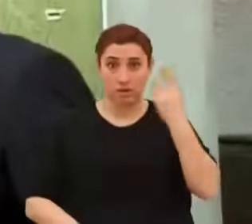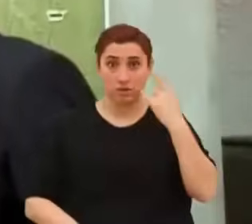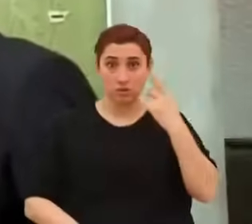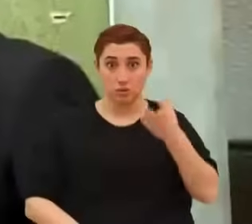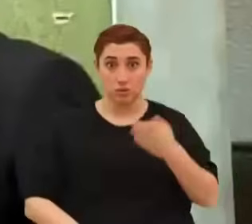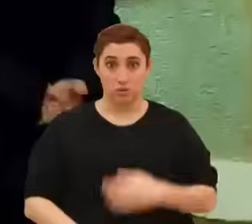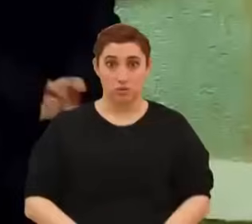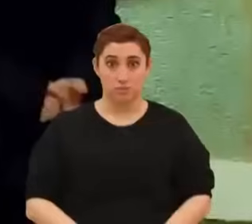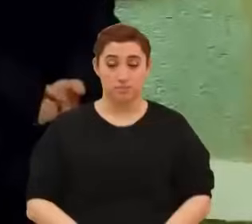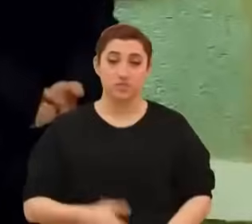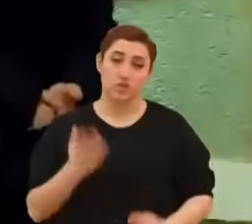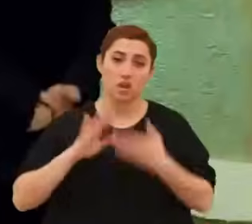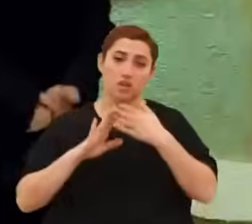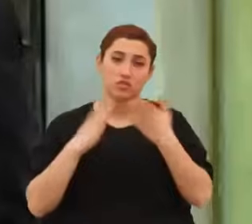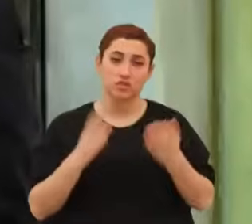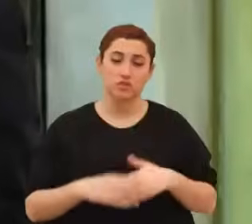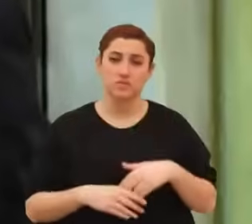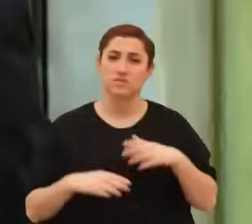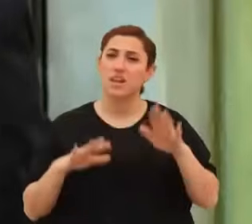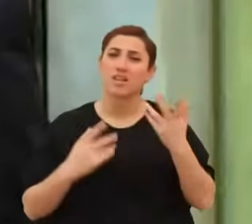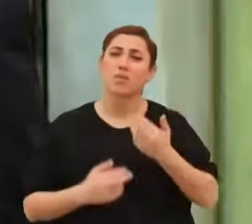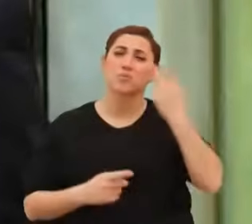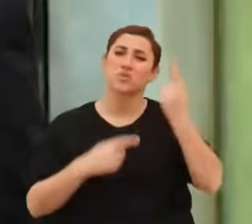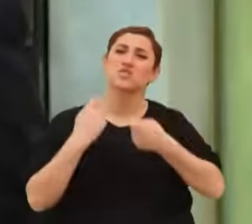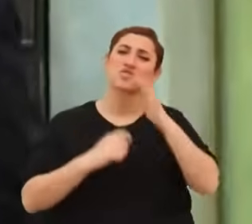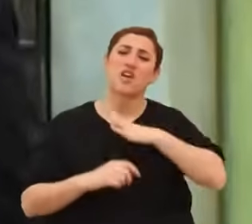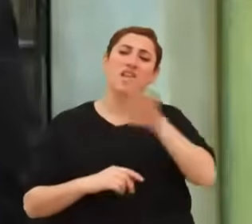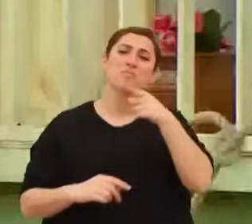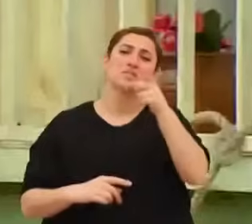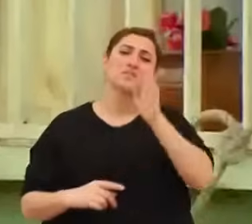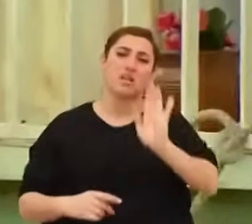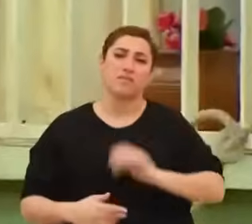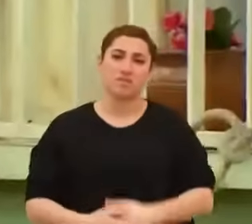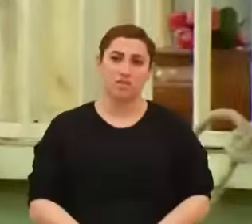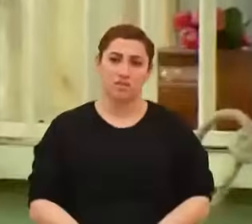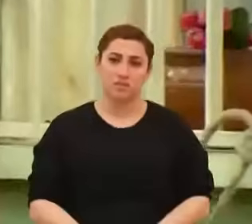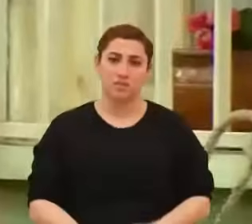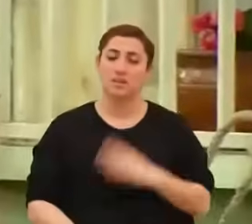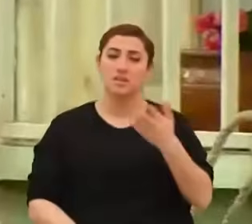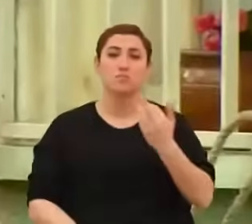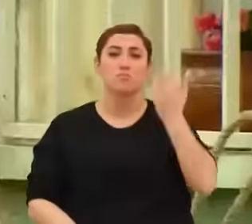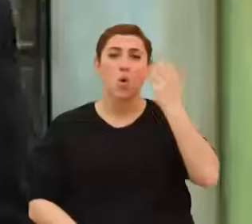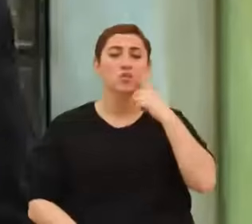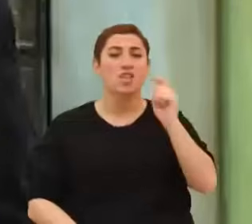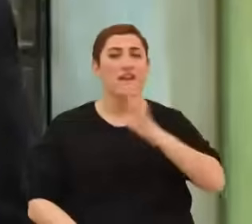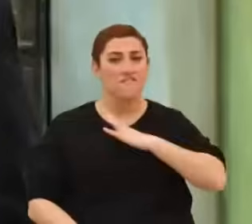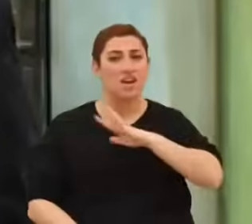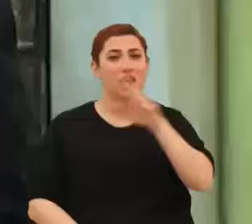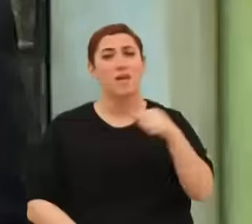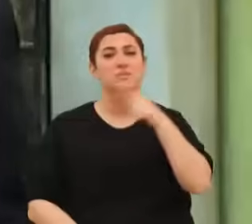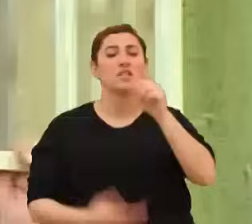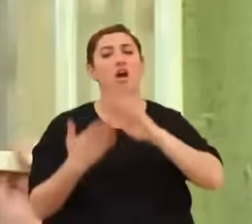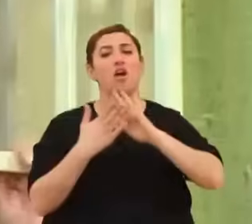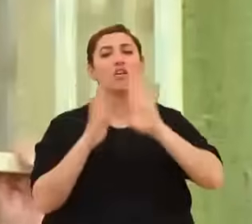köpek gibi. İşte arkadaş. Ya ne kadar boş iş var, hepsi sende ya. Ne kadar boş da adam var, hepsi